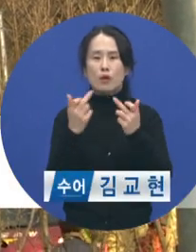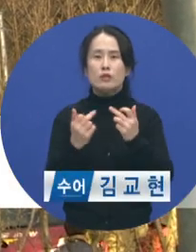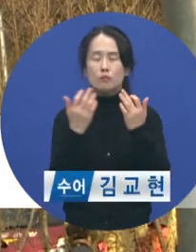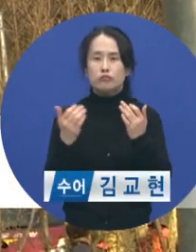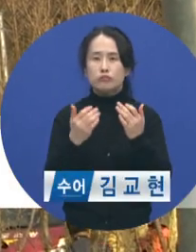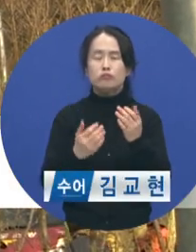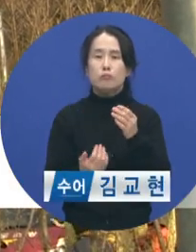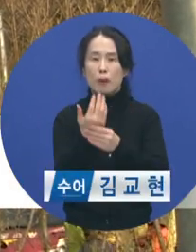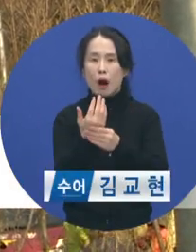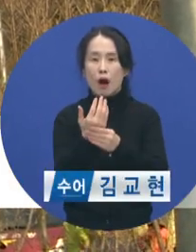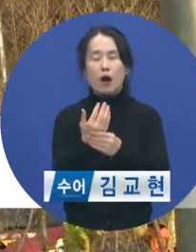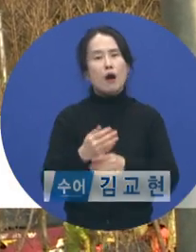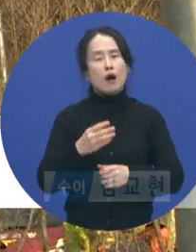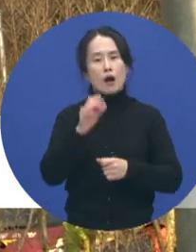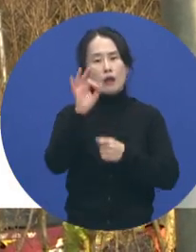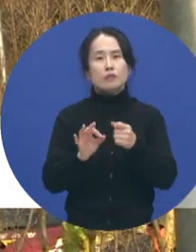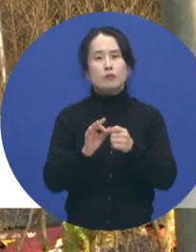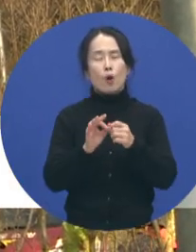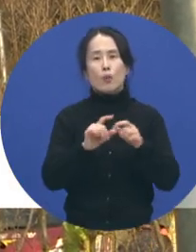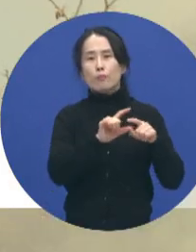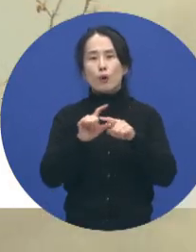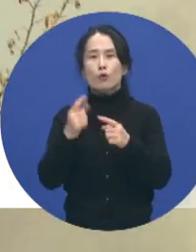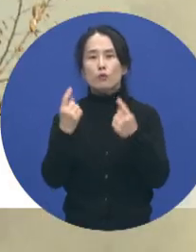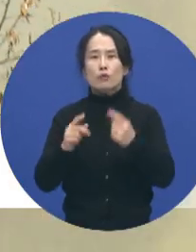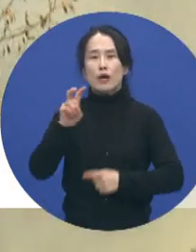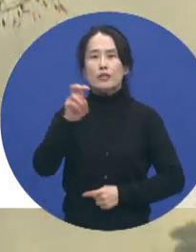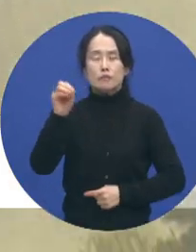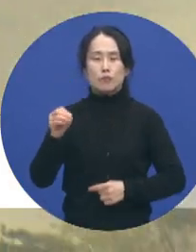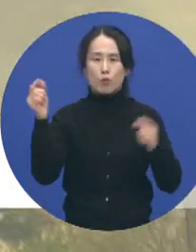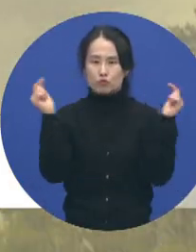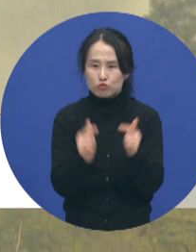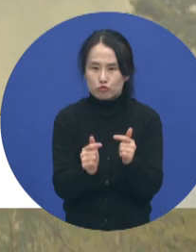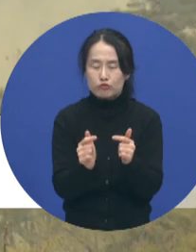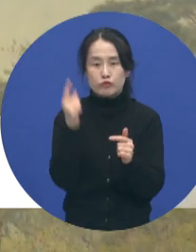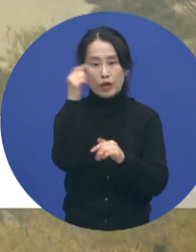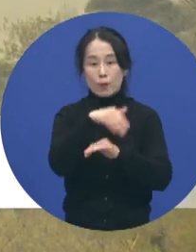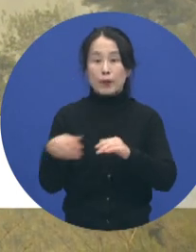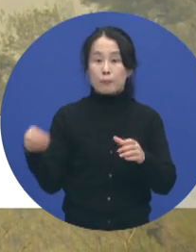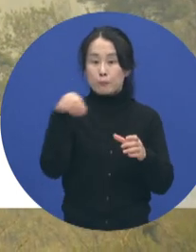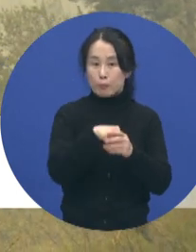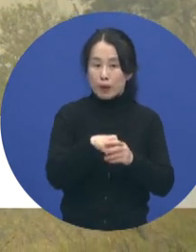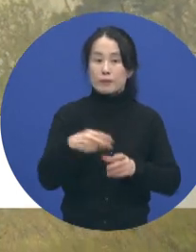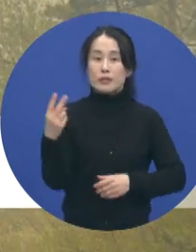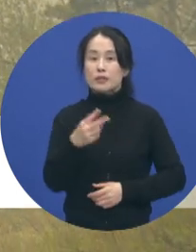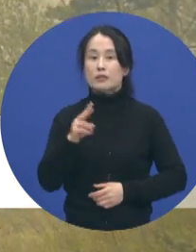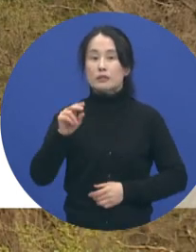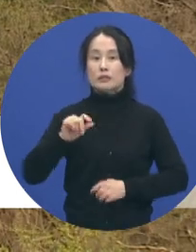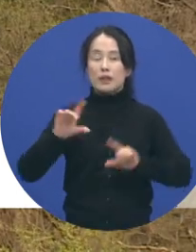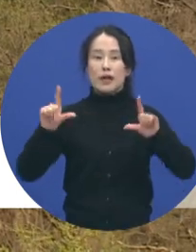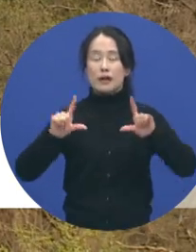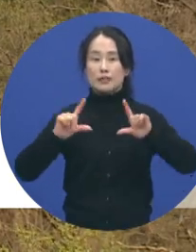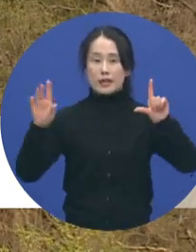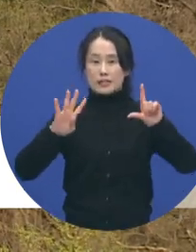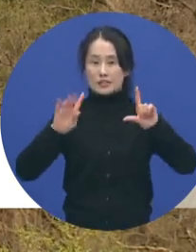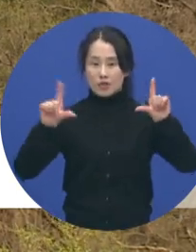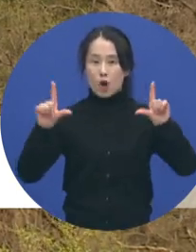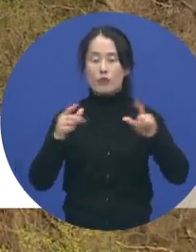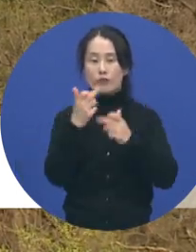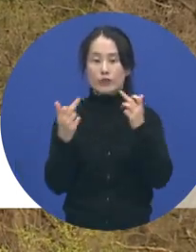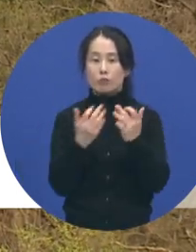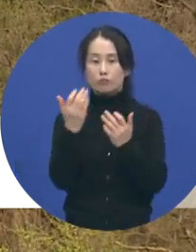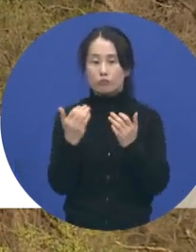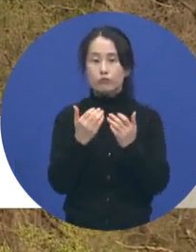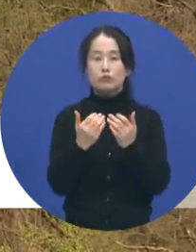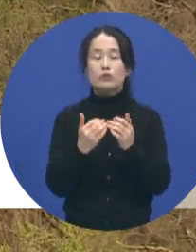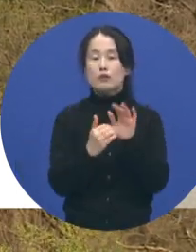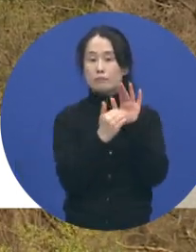경기도가 올해 산불 발생건수를 최근 10년 평균보다 20% 가량 줄이겠다는 계획을 담은 2024년도 산불방지